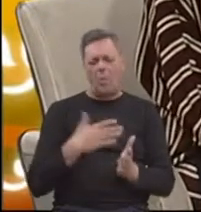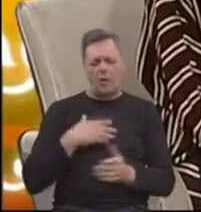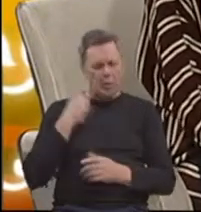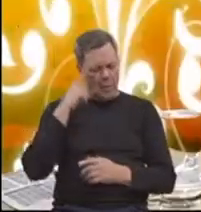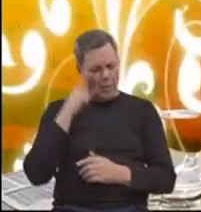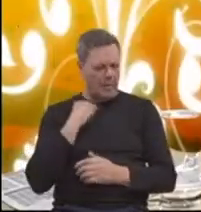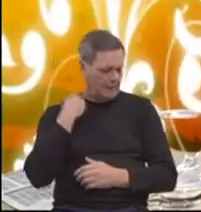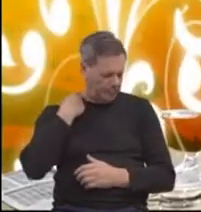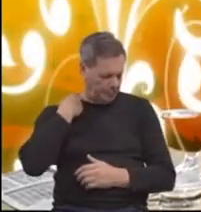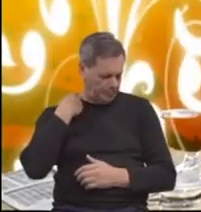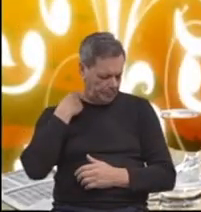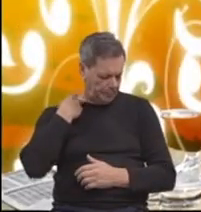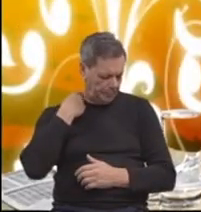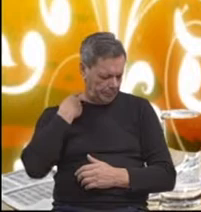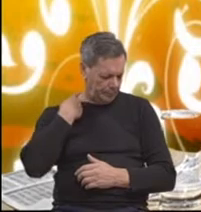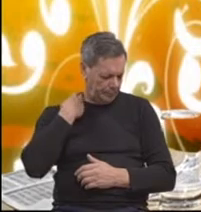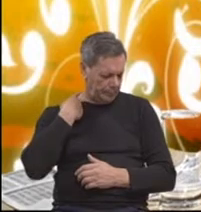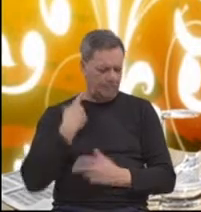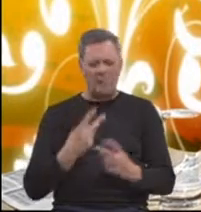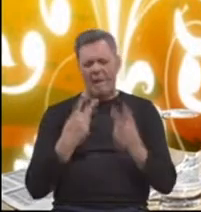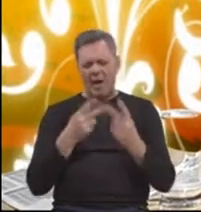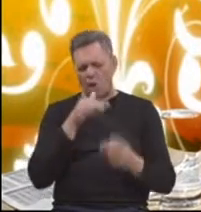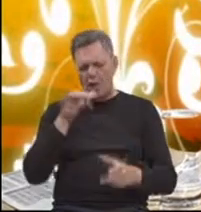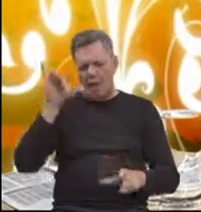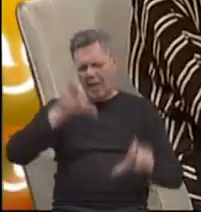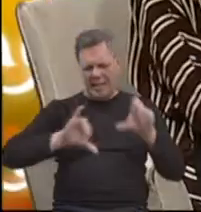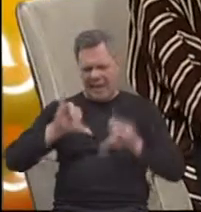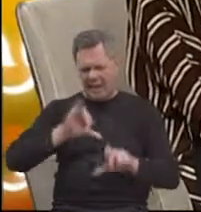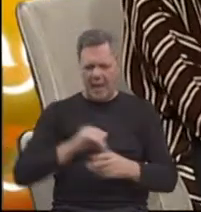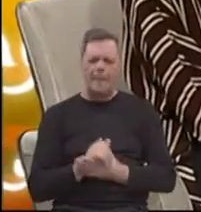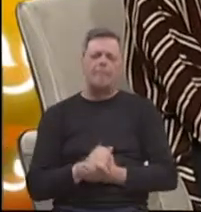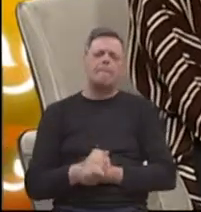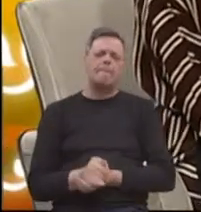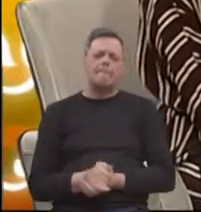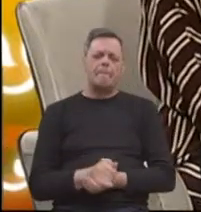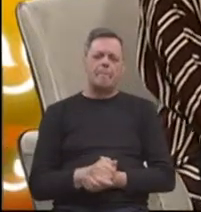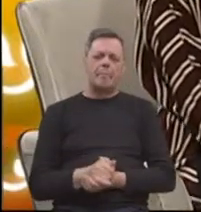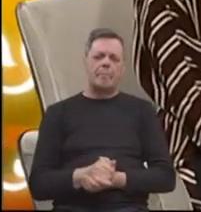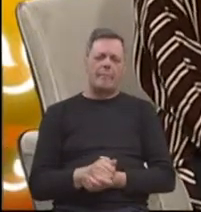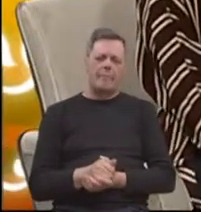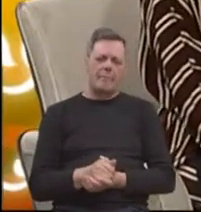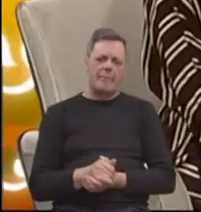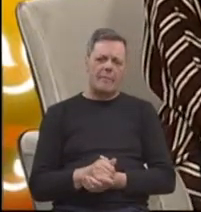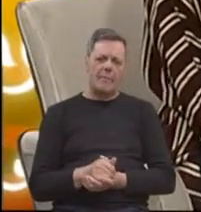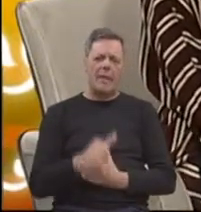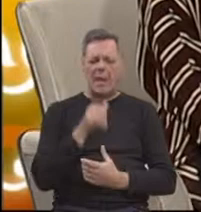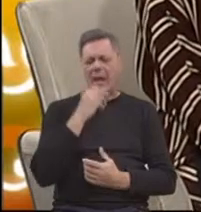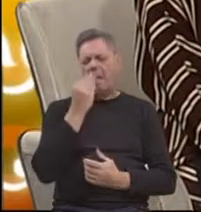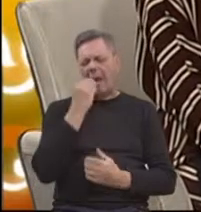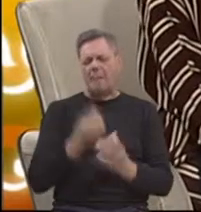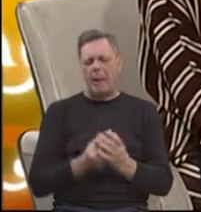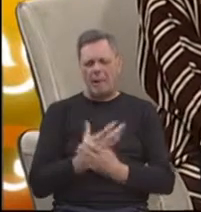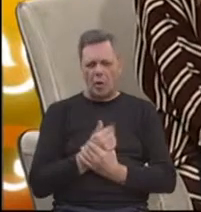znanosti. Tako i važnost hidracija i važnost funkcionalnosti hrane koju ste bili spominjali. Znači i prehrambenih